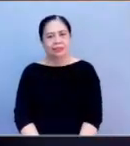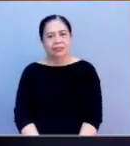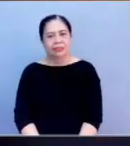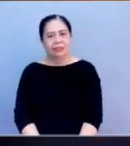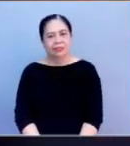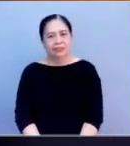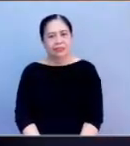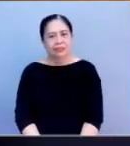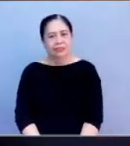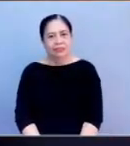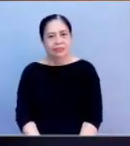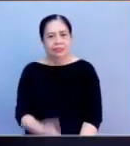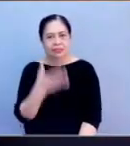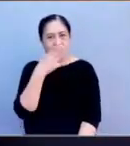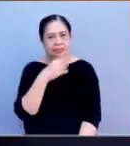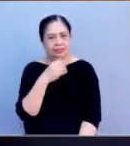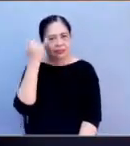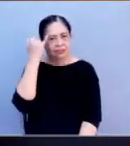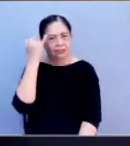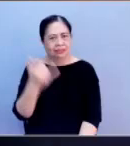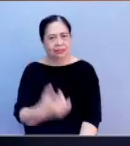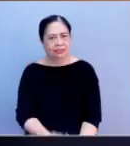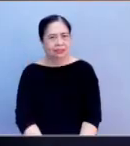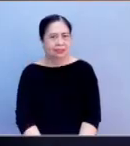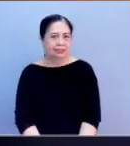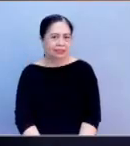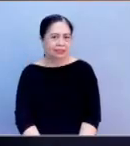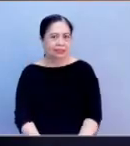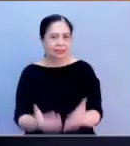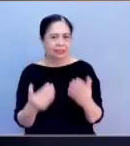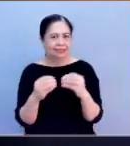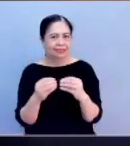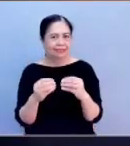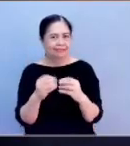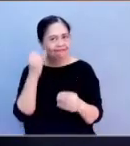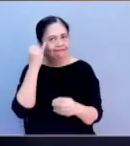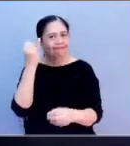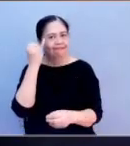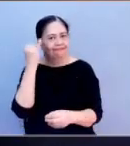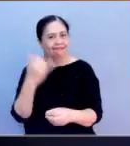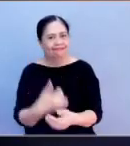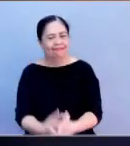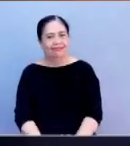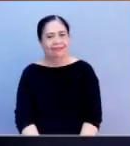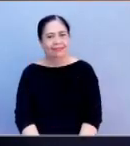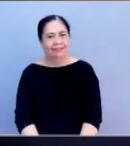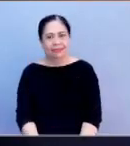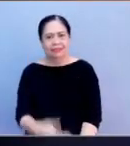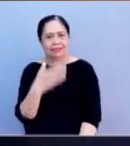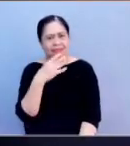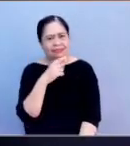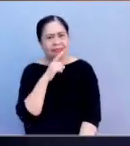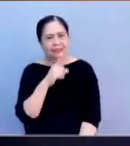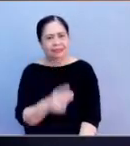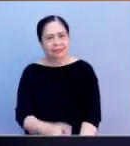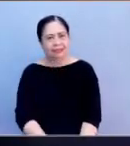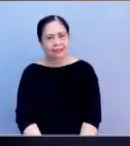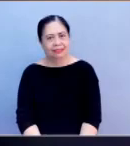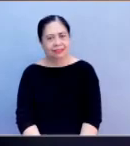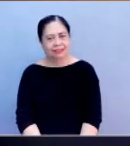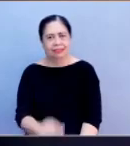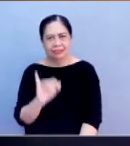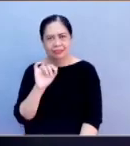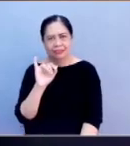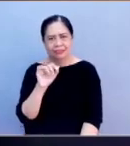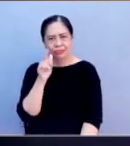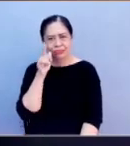Napakabang. Ang ganda ng idea mo, Abby. Sana marami ka pang mga ibang maisip. Kasi ang bongga nito, at saka sa totoo, ang social-social niya.